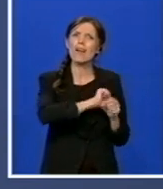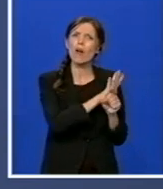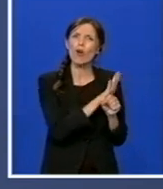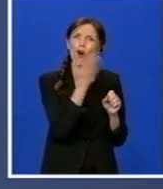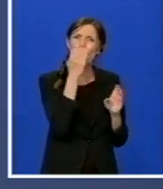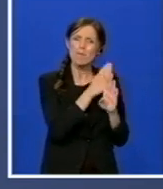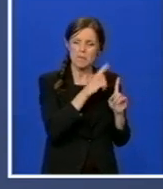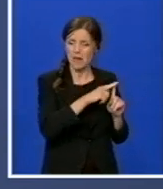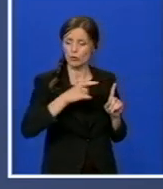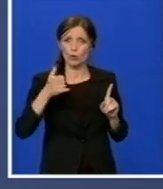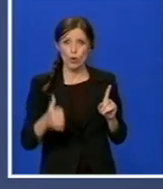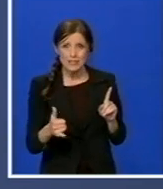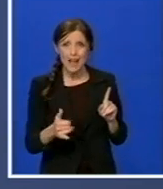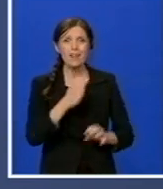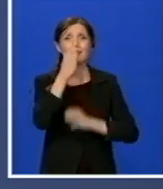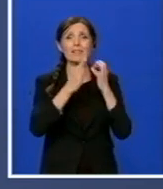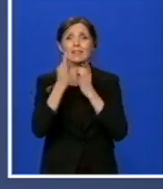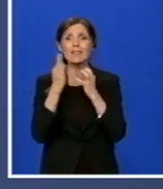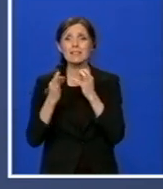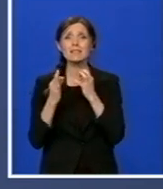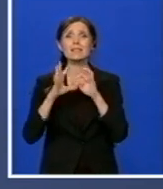našoj populaciji testirano je ukupno